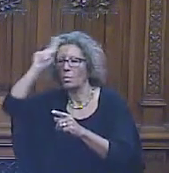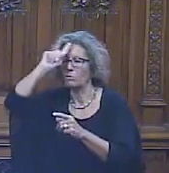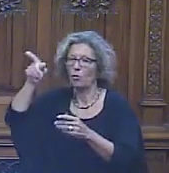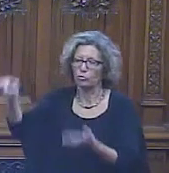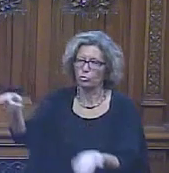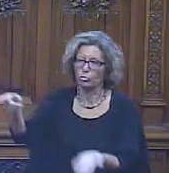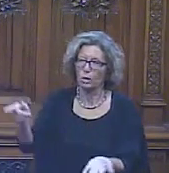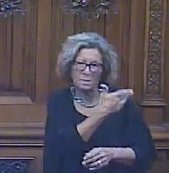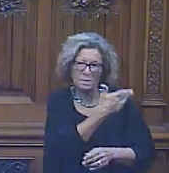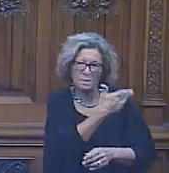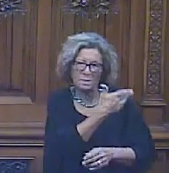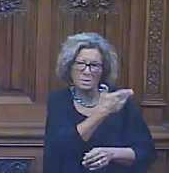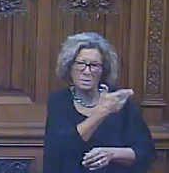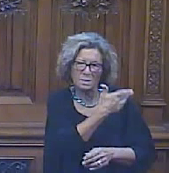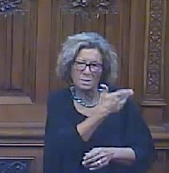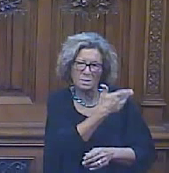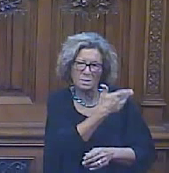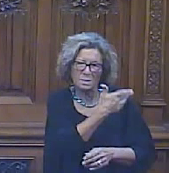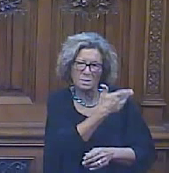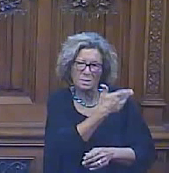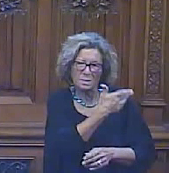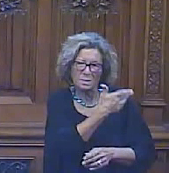Also völlig absurd, ja.